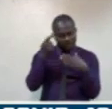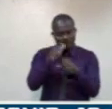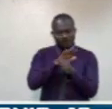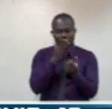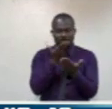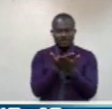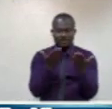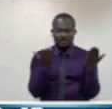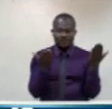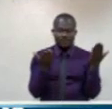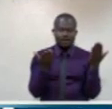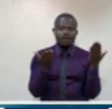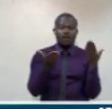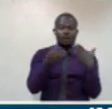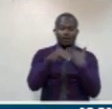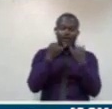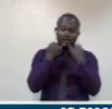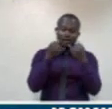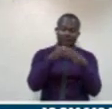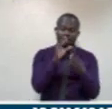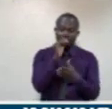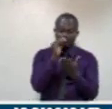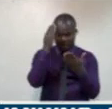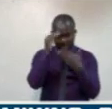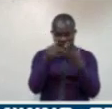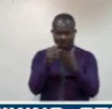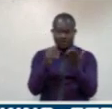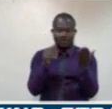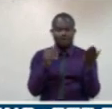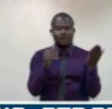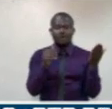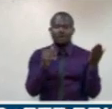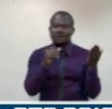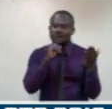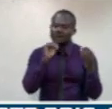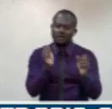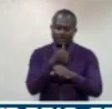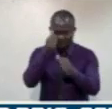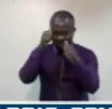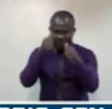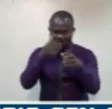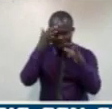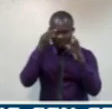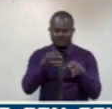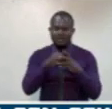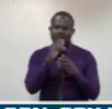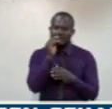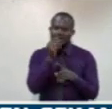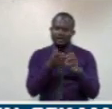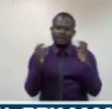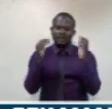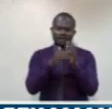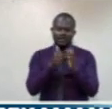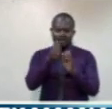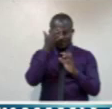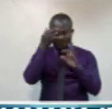ibisabwa, akaba yarabwiwe mu magambo, kuko ntabwo dushobora kugendera ku cyemezo kiri mu magambo. Kandi